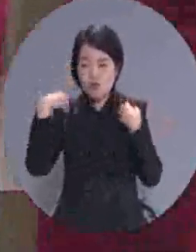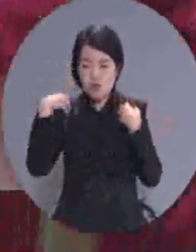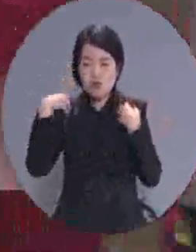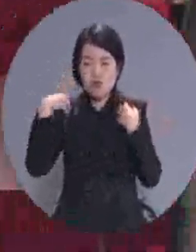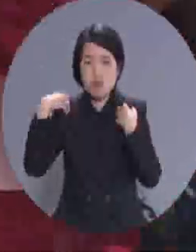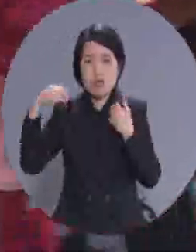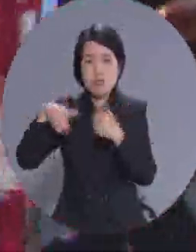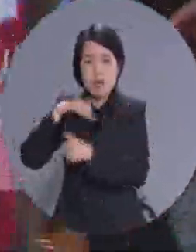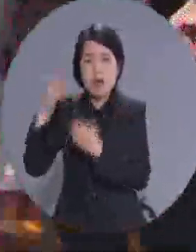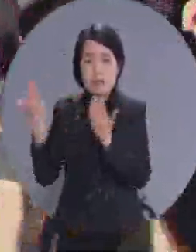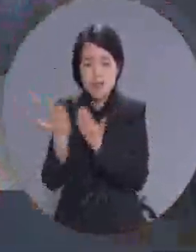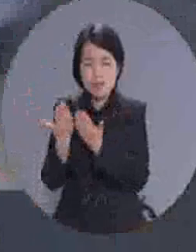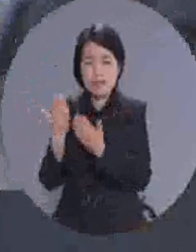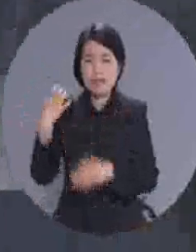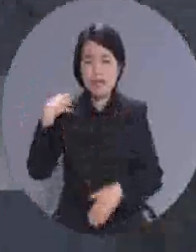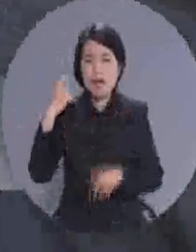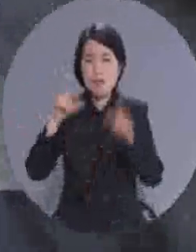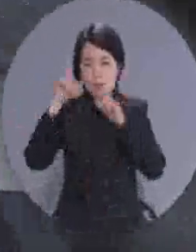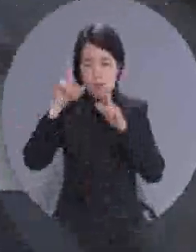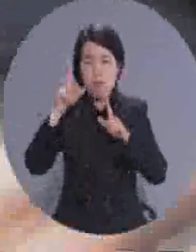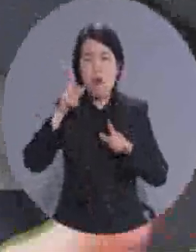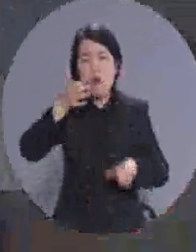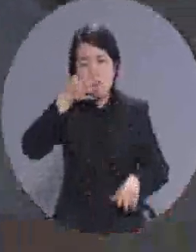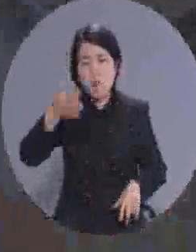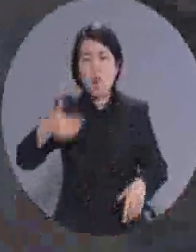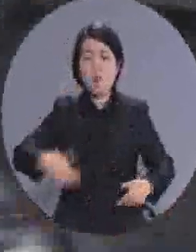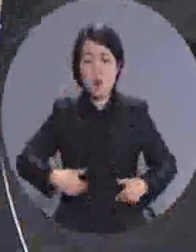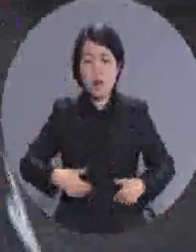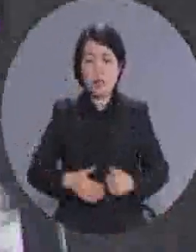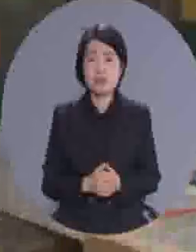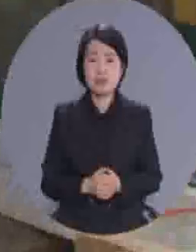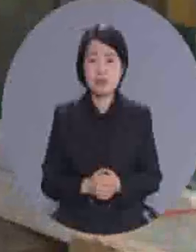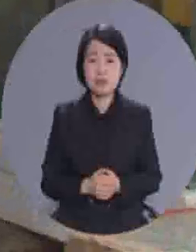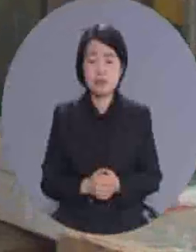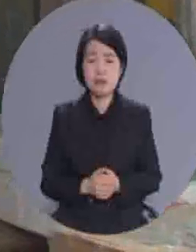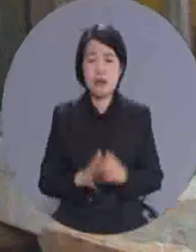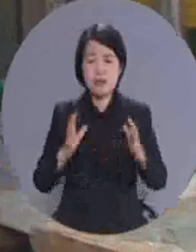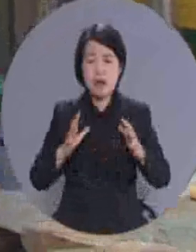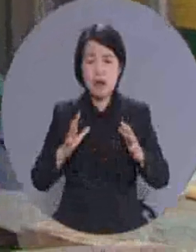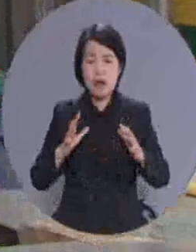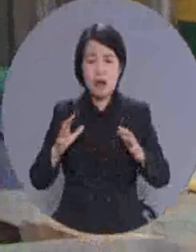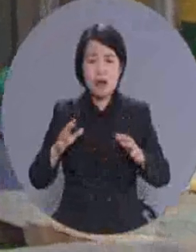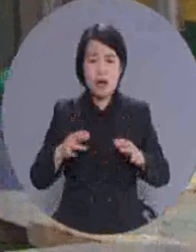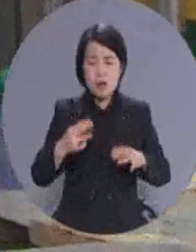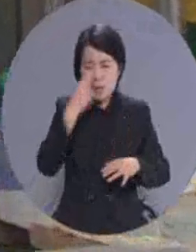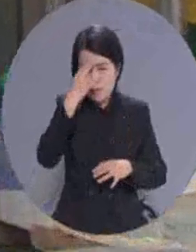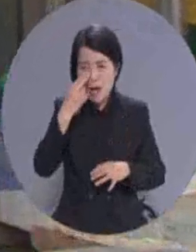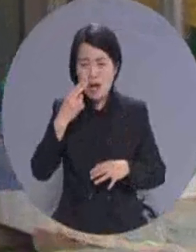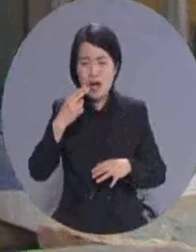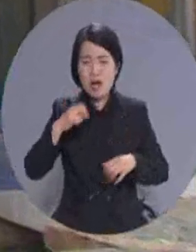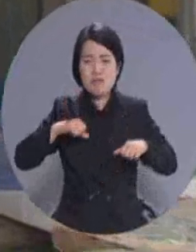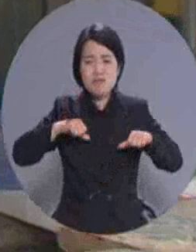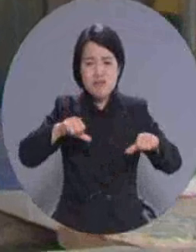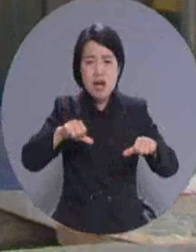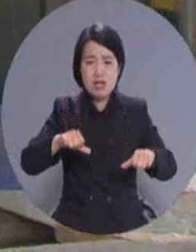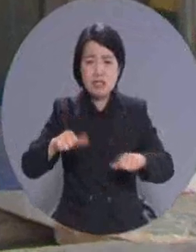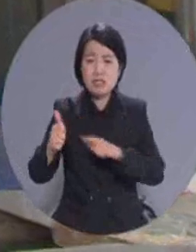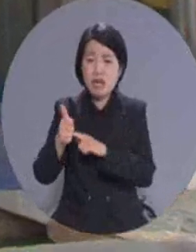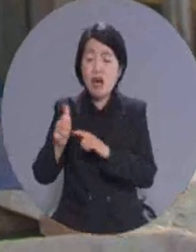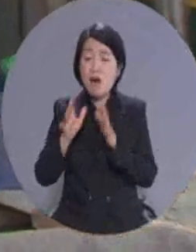실정에 책임 있는 자세를 다해야 한다는 목소리가 나왔고, 나라가 이렇게 엉망이가는데 그 사람 내려왔다고 누가